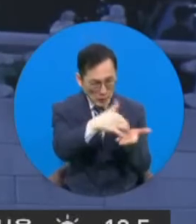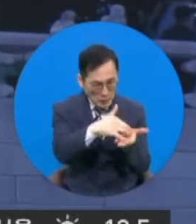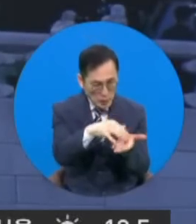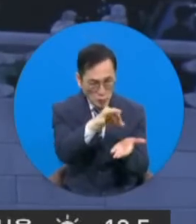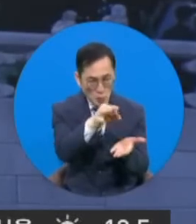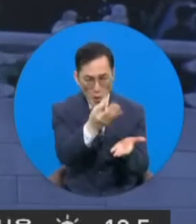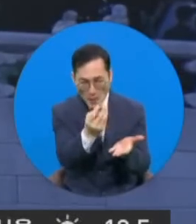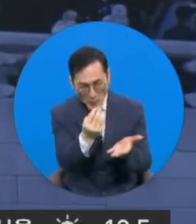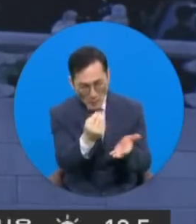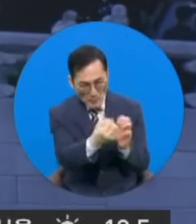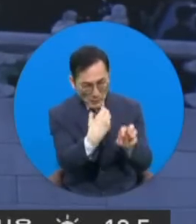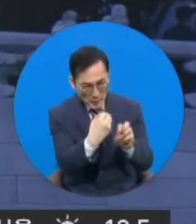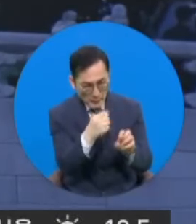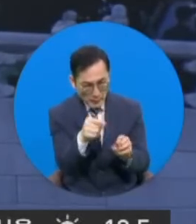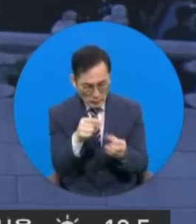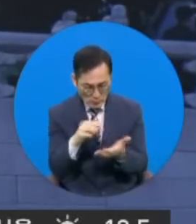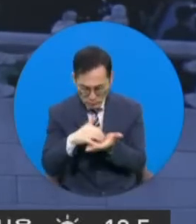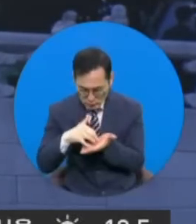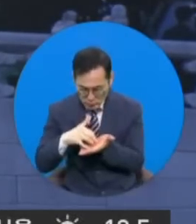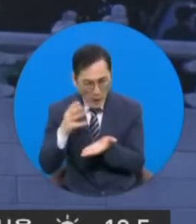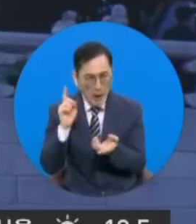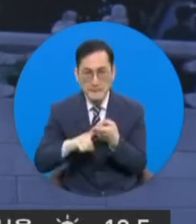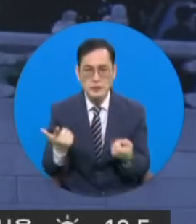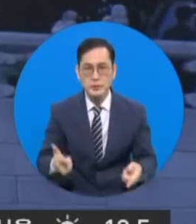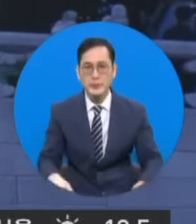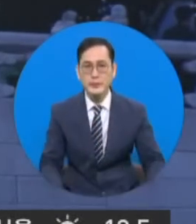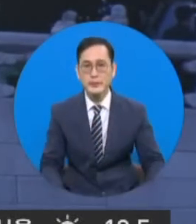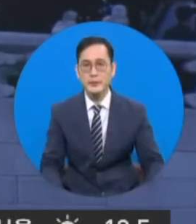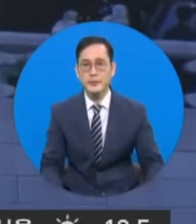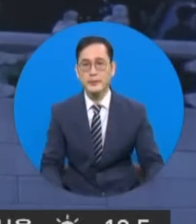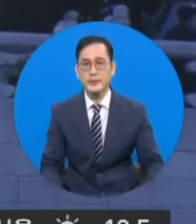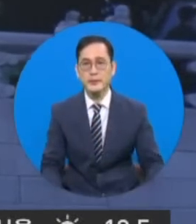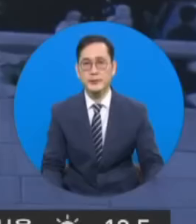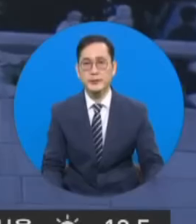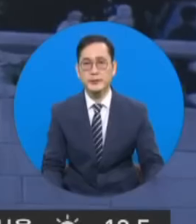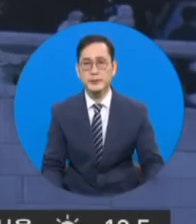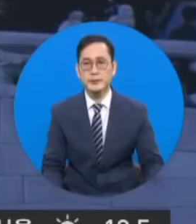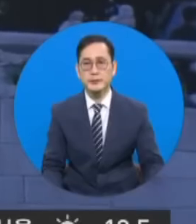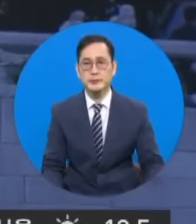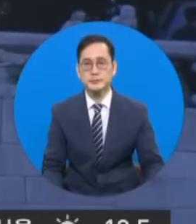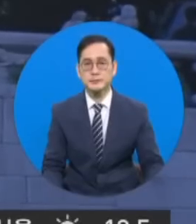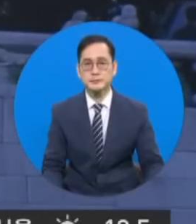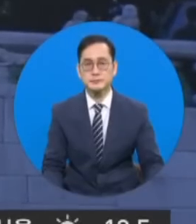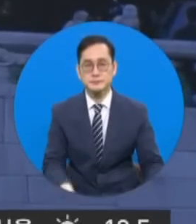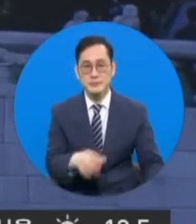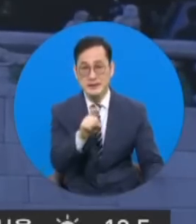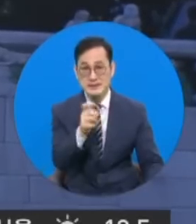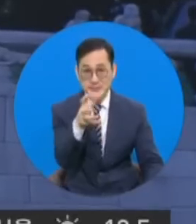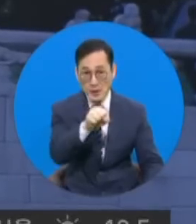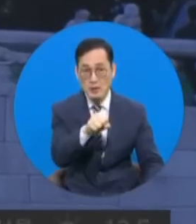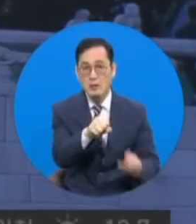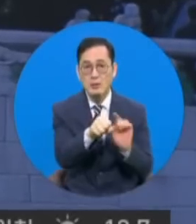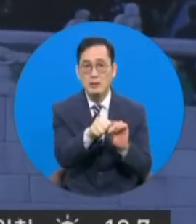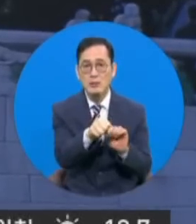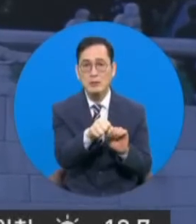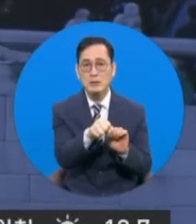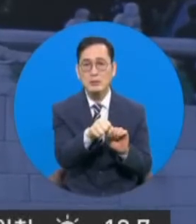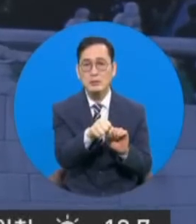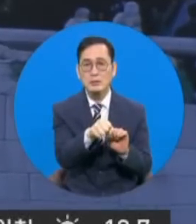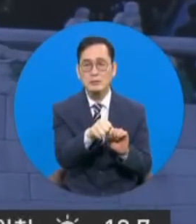겁니다 액수가 안 맞는다 예를 들어서 김남구 의원의 한 보도에 따르면 추가해명 늘어난 10억에 대해서 코인